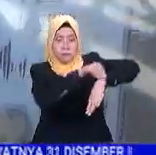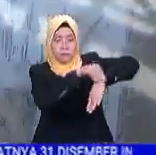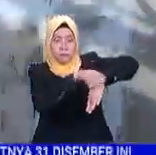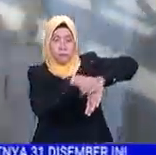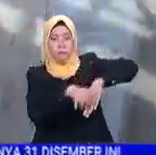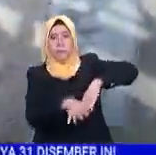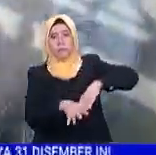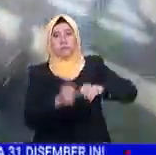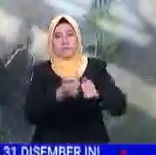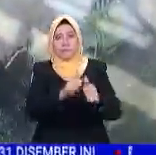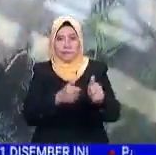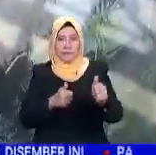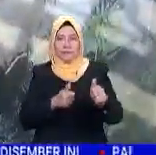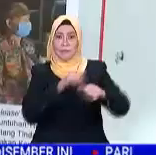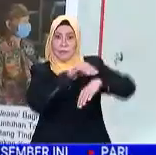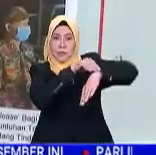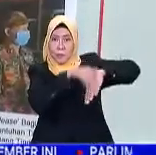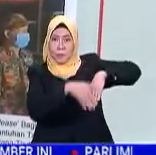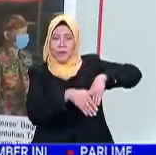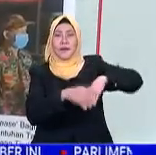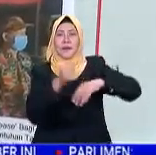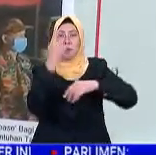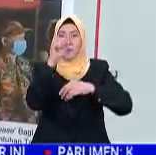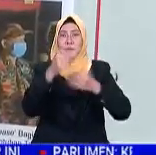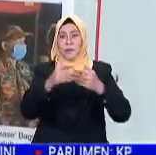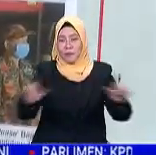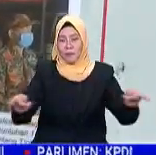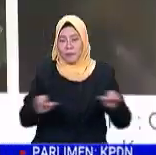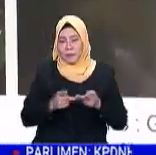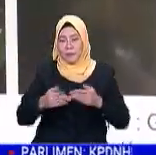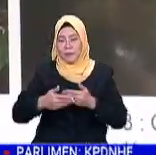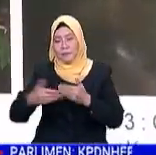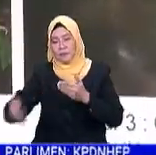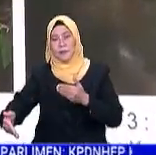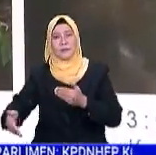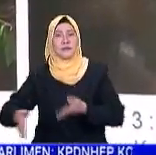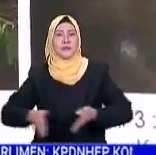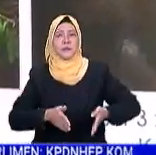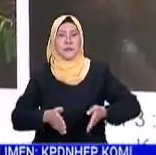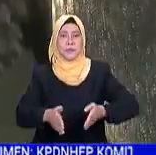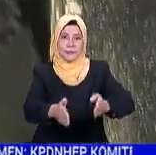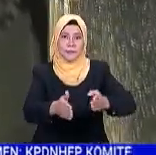lot-lot unit kediaman di kawasan bersebelahan sungai berkenaan.